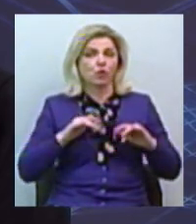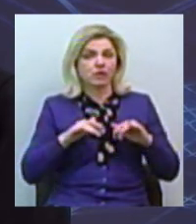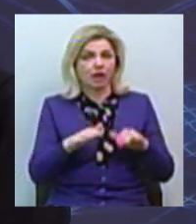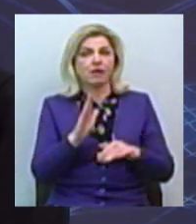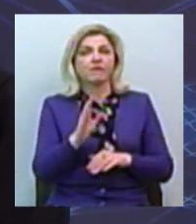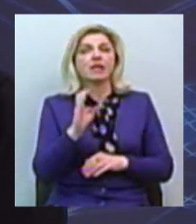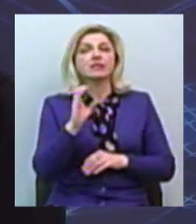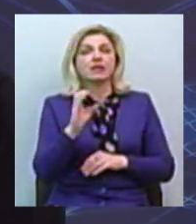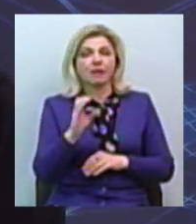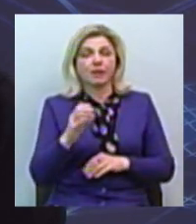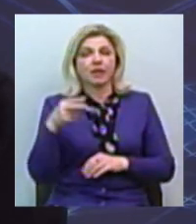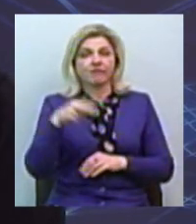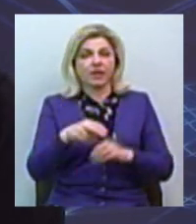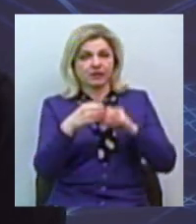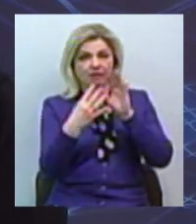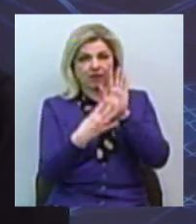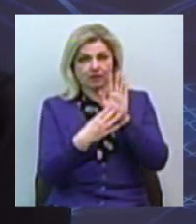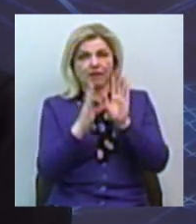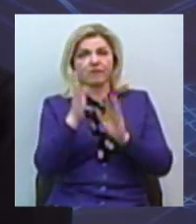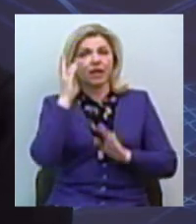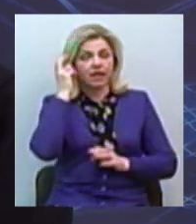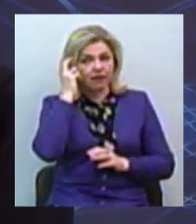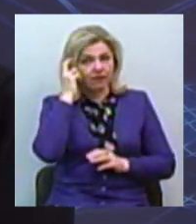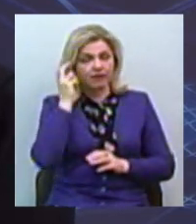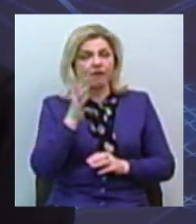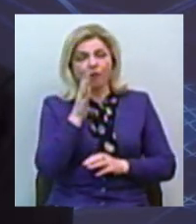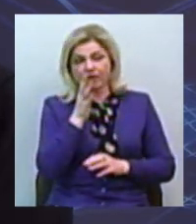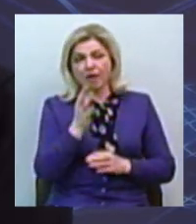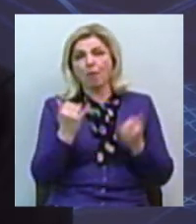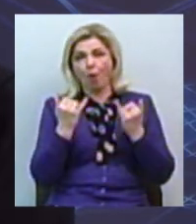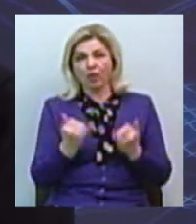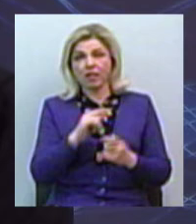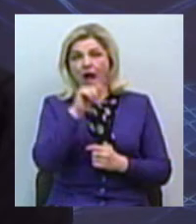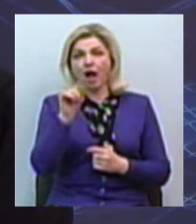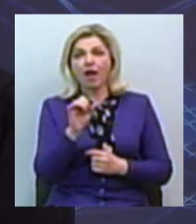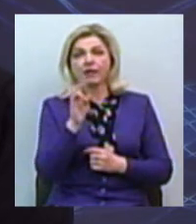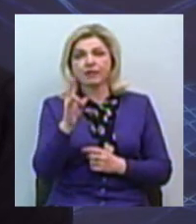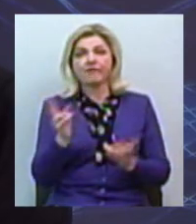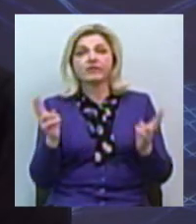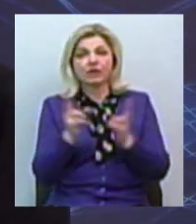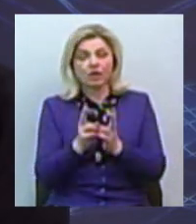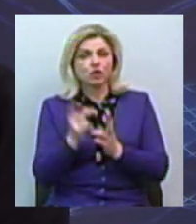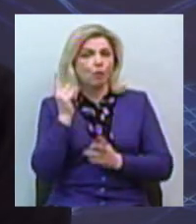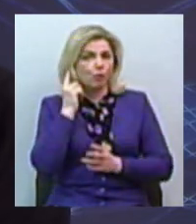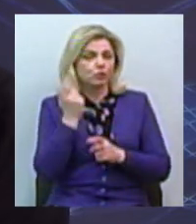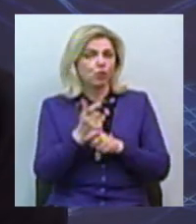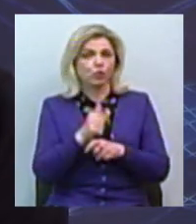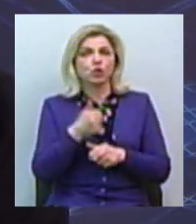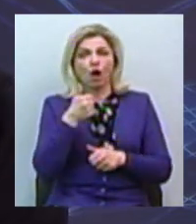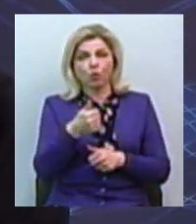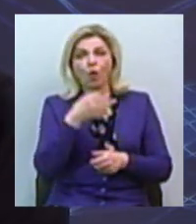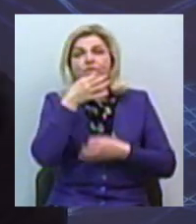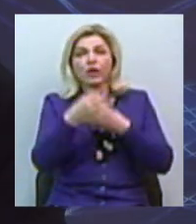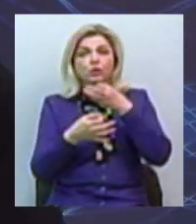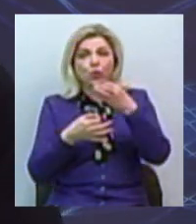вересні 2019 року у Києві під час офлайн-зустрічі з менторами, ми почули дуже багато позитивних відгуків, але